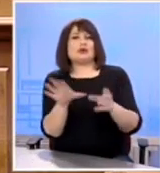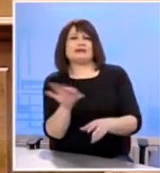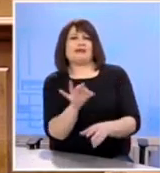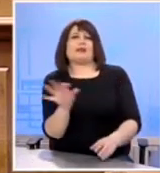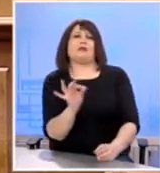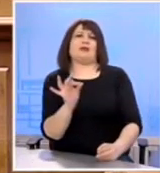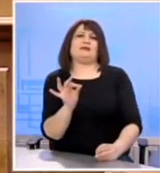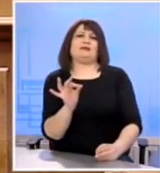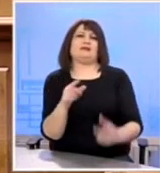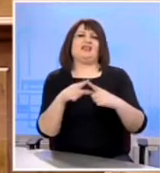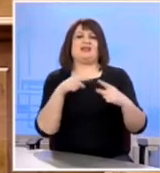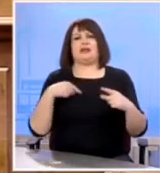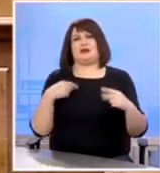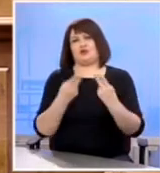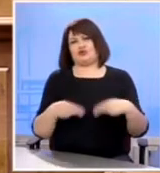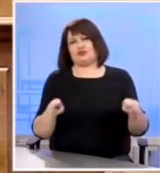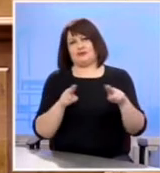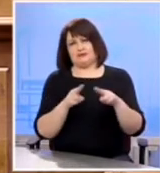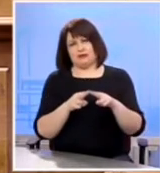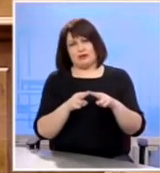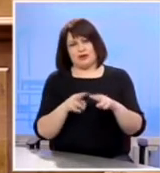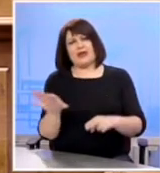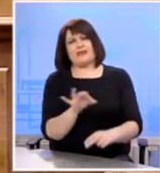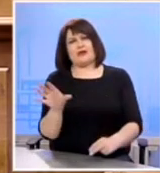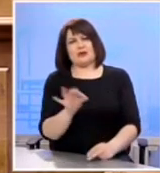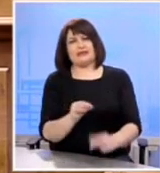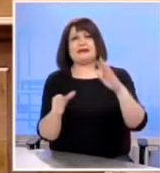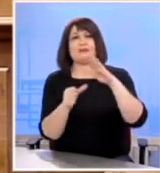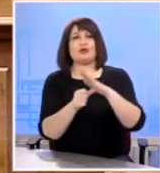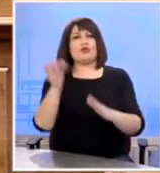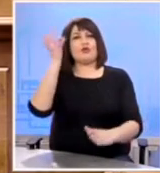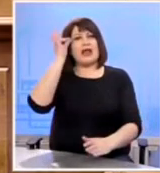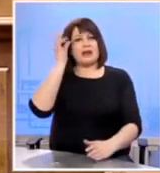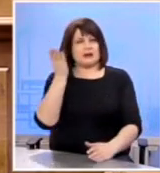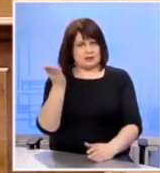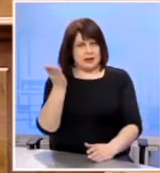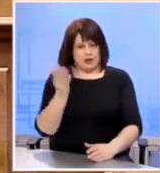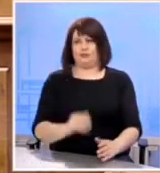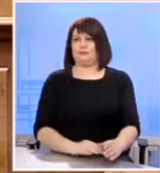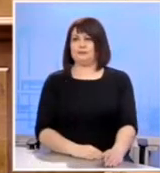διορίζει το Διοικητικό Συμβούλιο και αυτό διορίζεται από τον Πρόεδρο της Γαλλικής Δημοκρατίας.